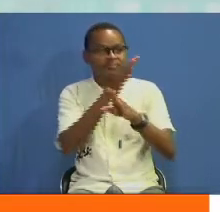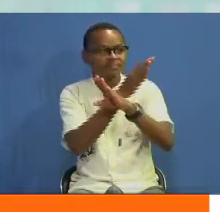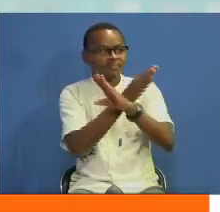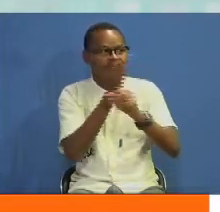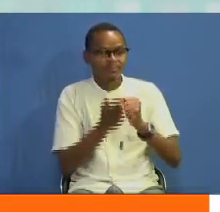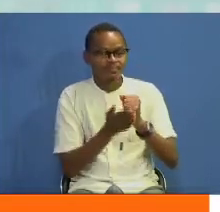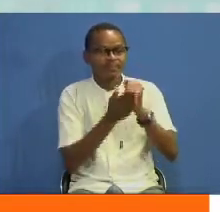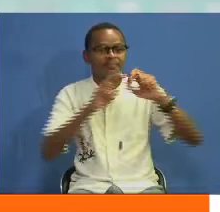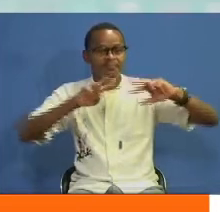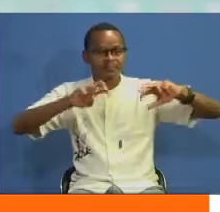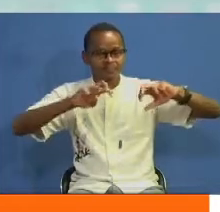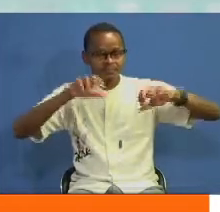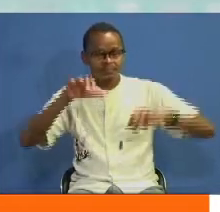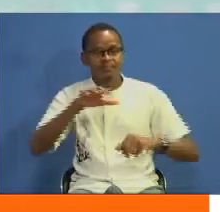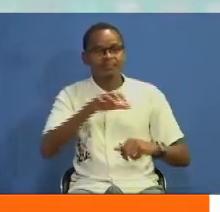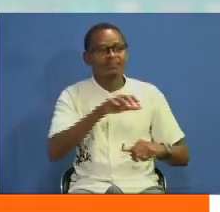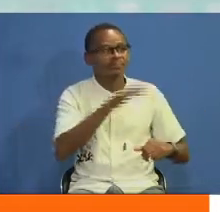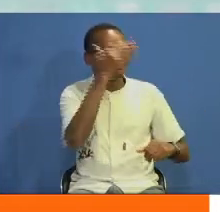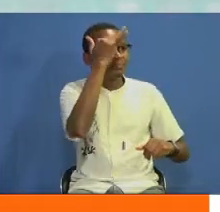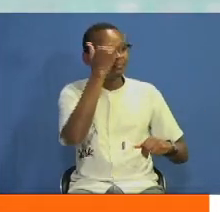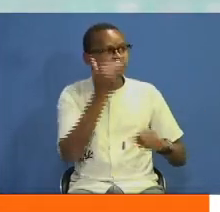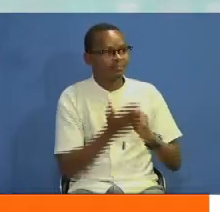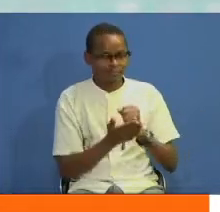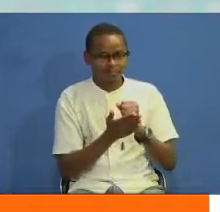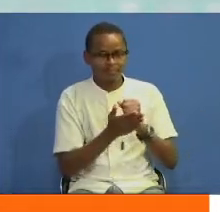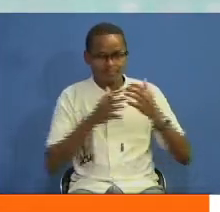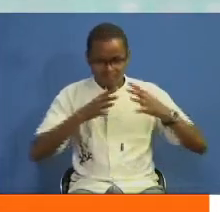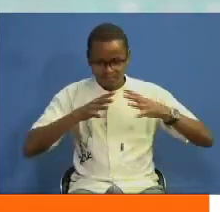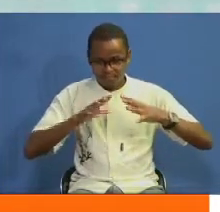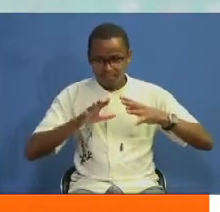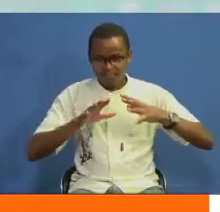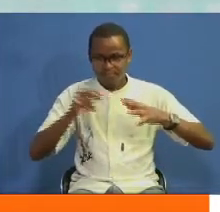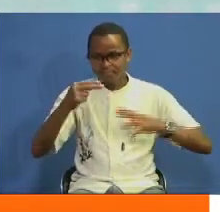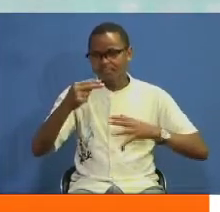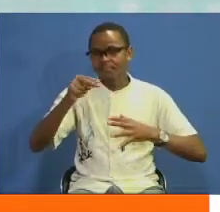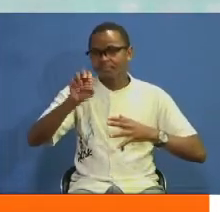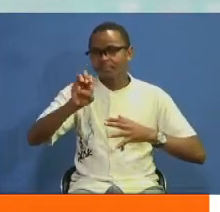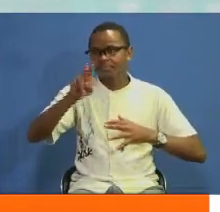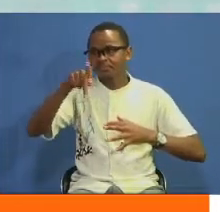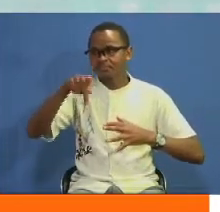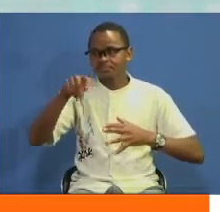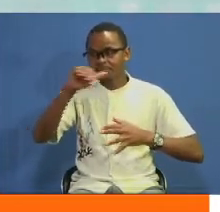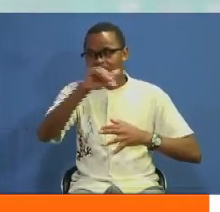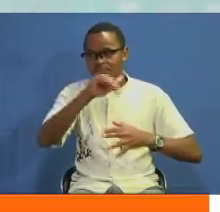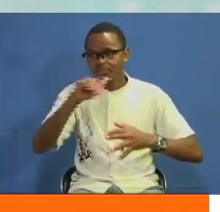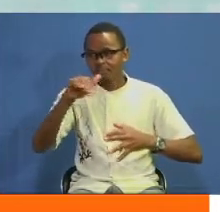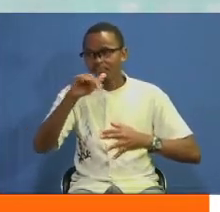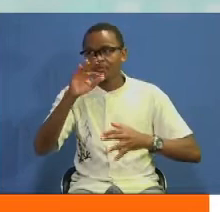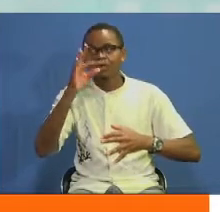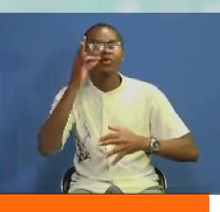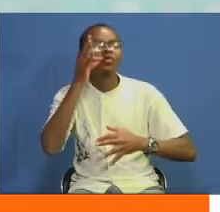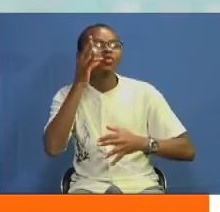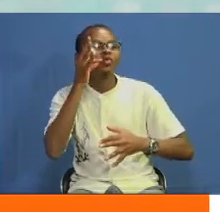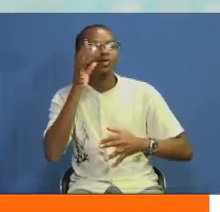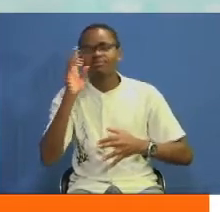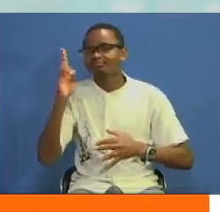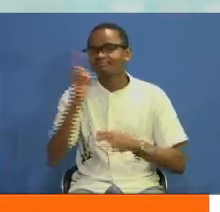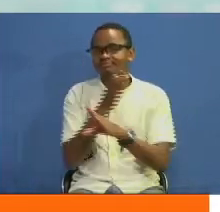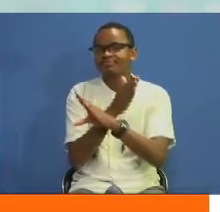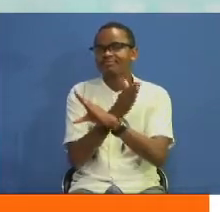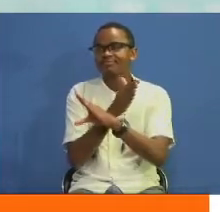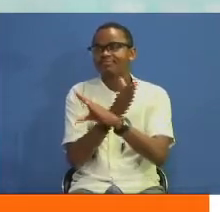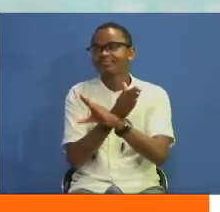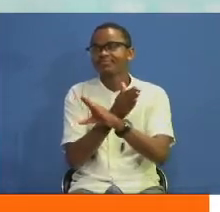usaidizi wa kutafuta soko ili kuwasaidia wakulima wa hemp. Hemp ni aina ya bangi inayokuzwa Zimbabwe,